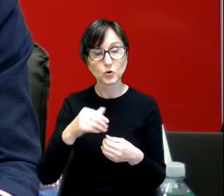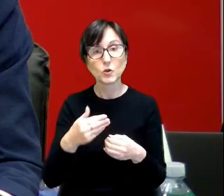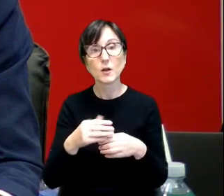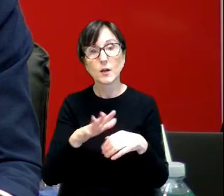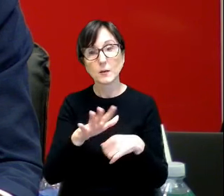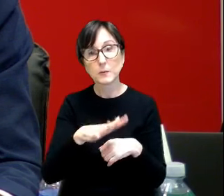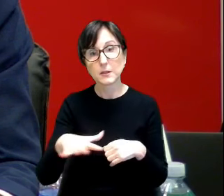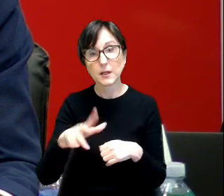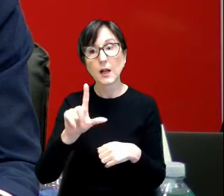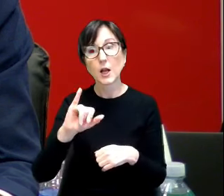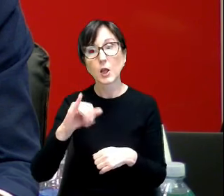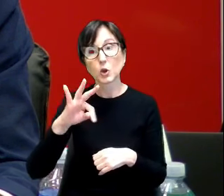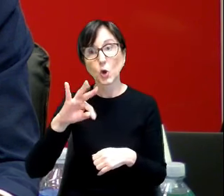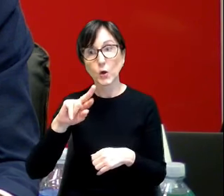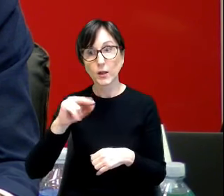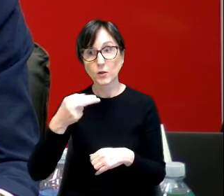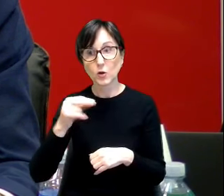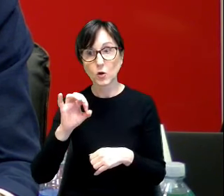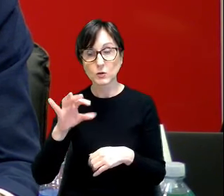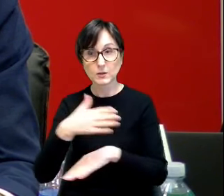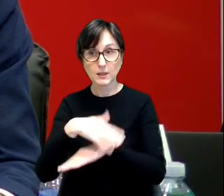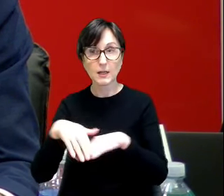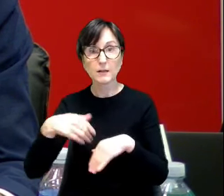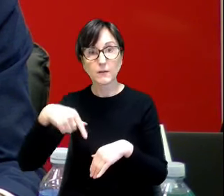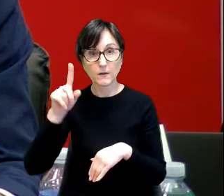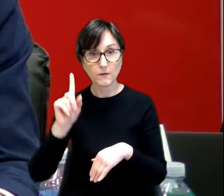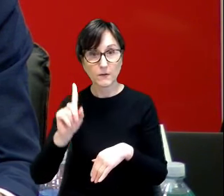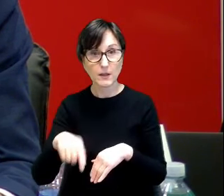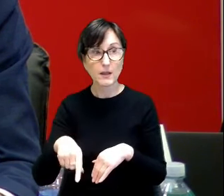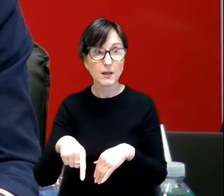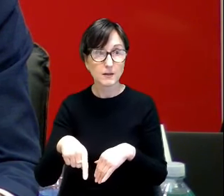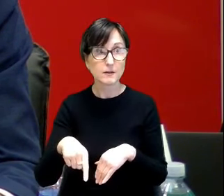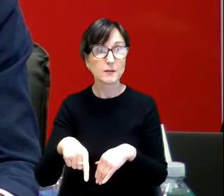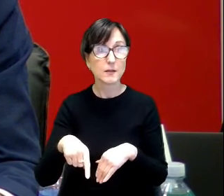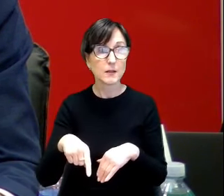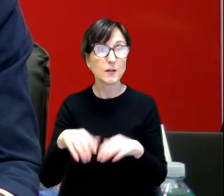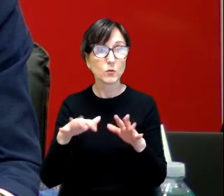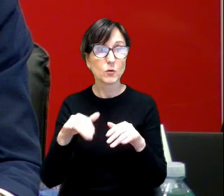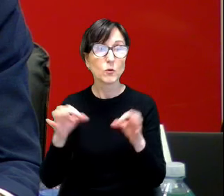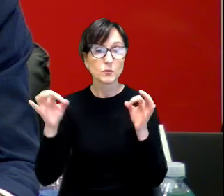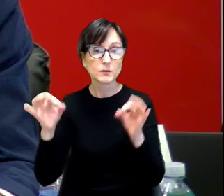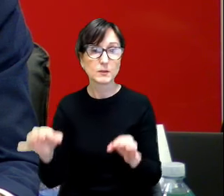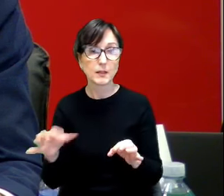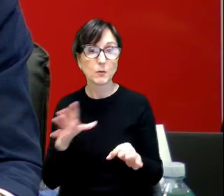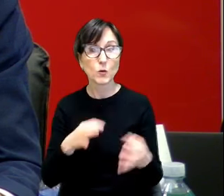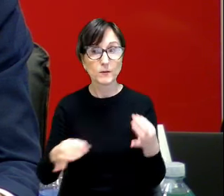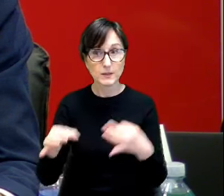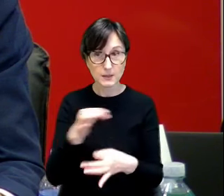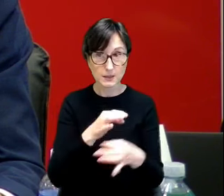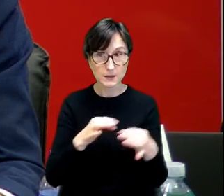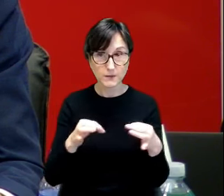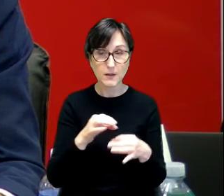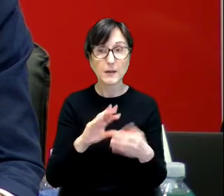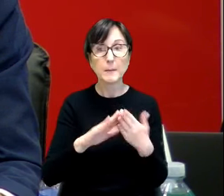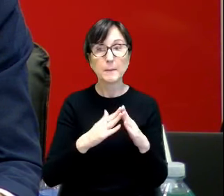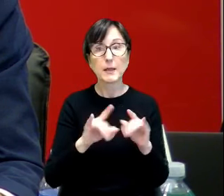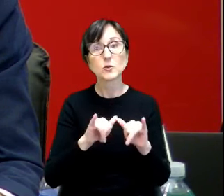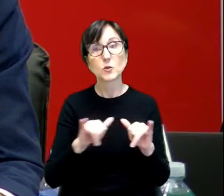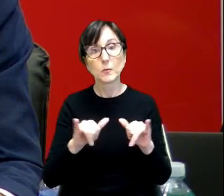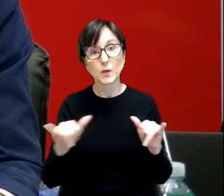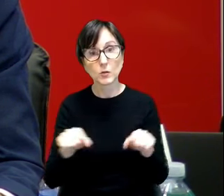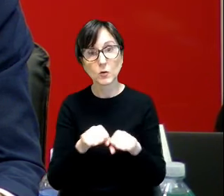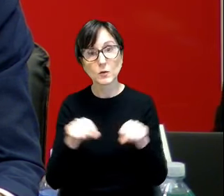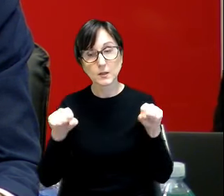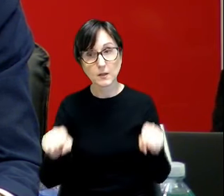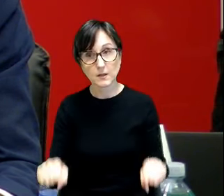gatvė vi klaipėdoje nuomos teisė klausimas yra svarstytas ir jam pritarta miesto plėtros strateginio planavimo